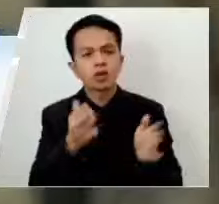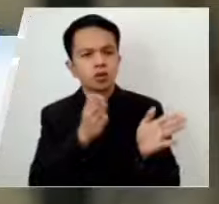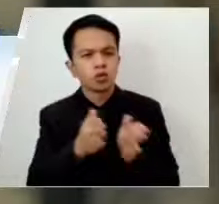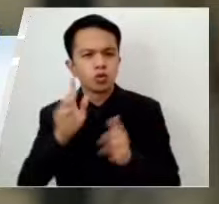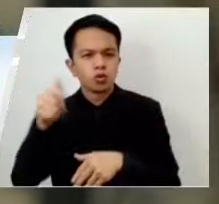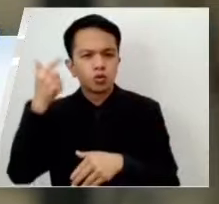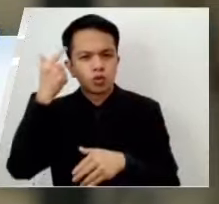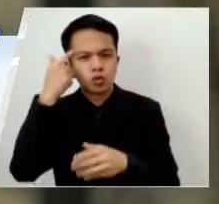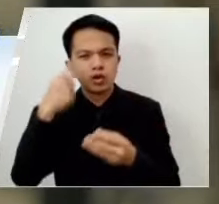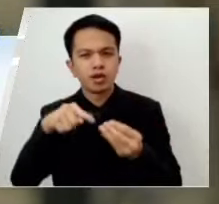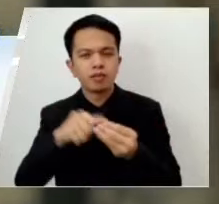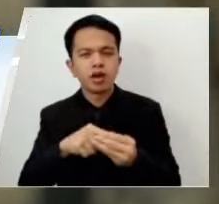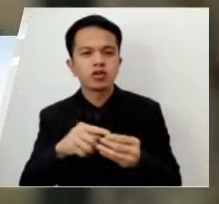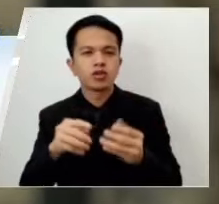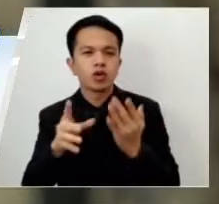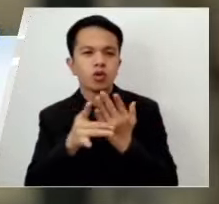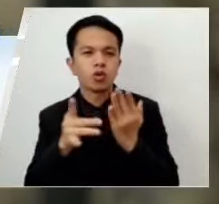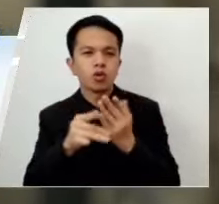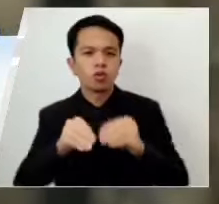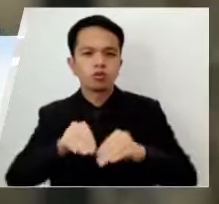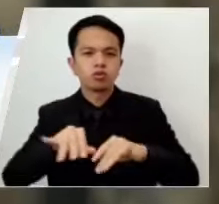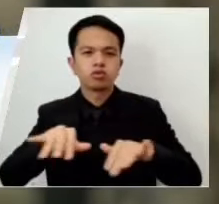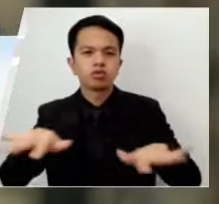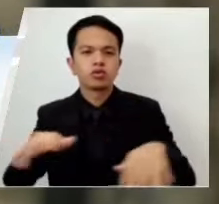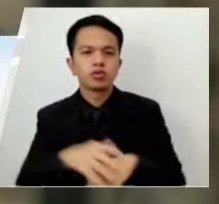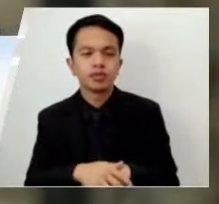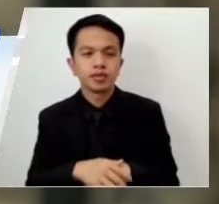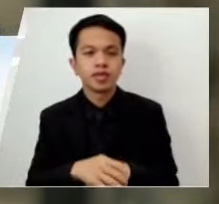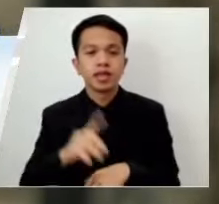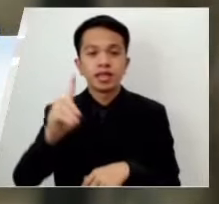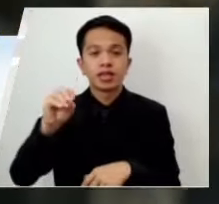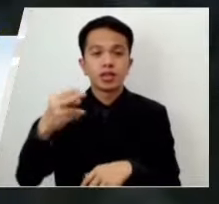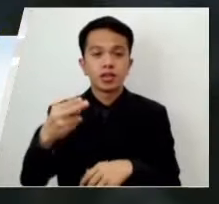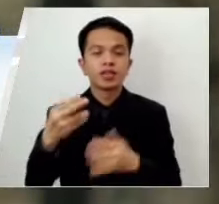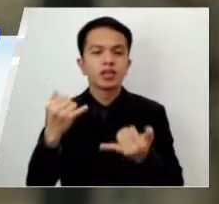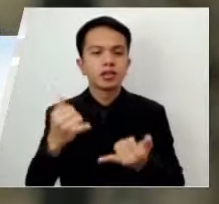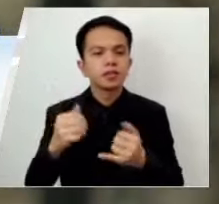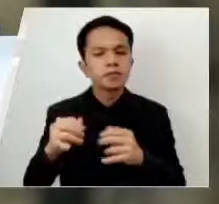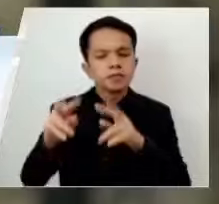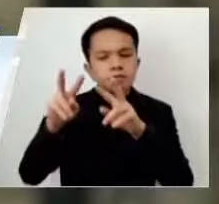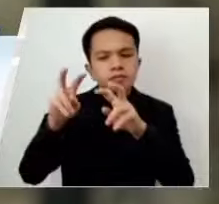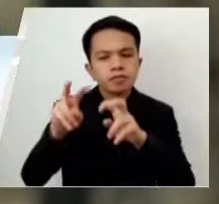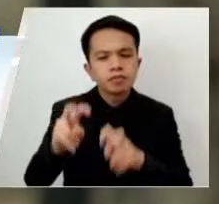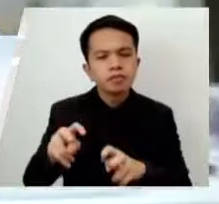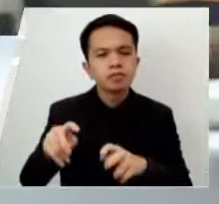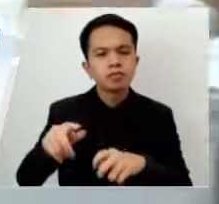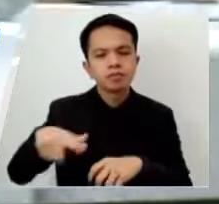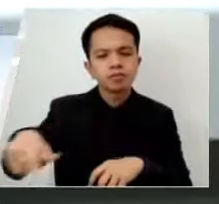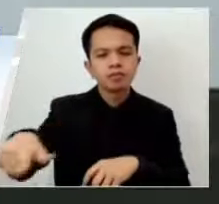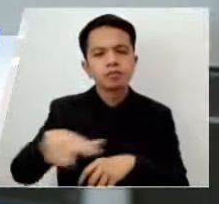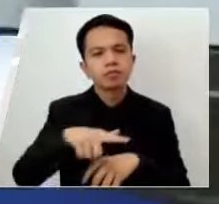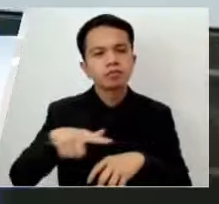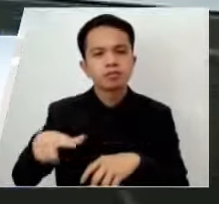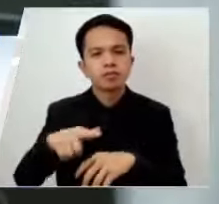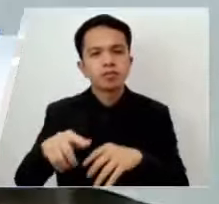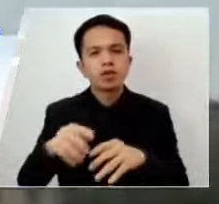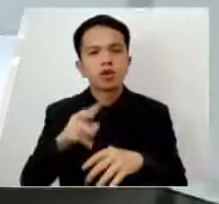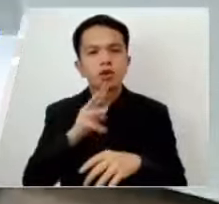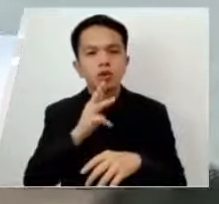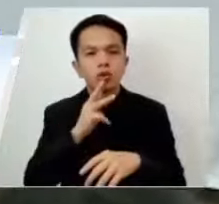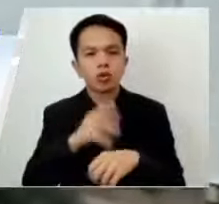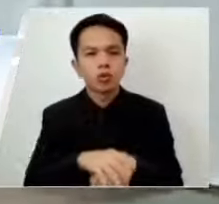langis. Ayon sa Department of Health, susuriin ang groundwater sa Bataan para matiyak na ligtas ito. Kapag deploy na po kami